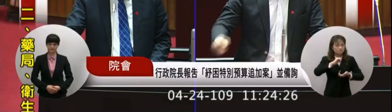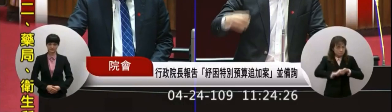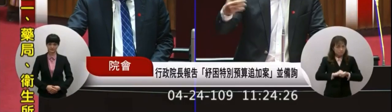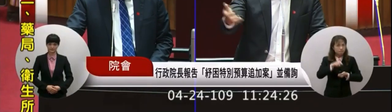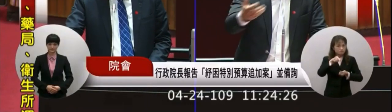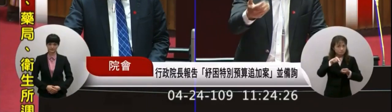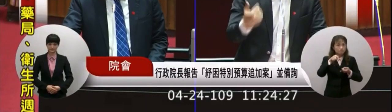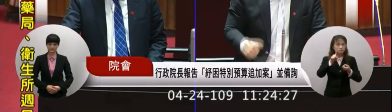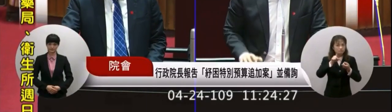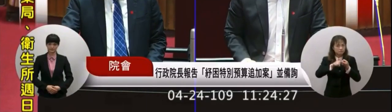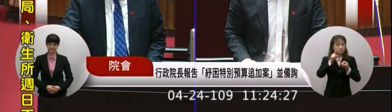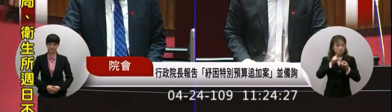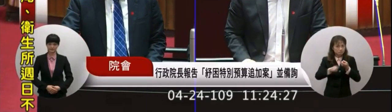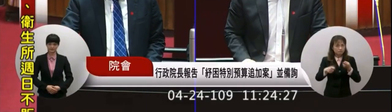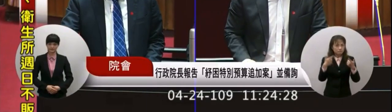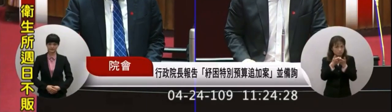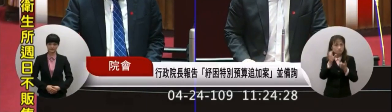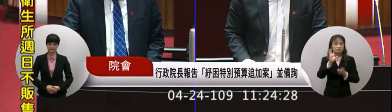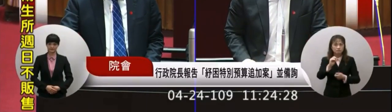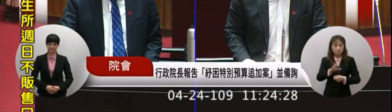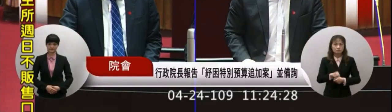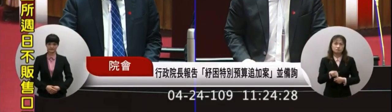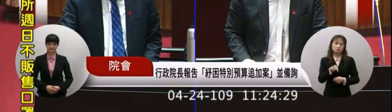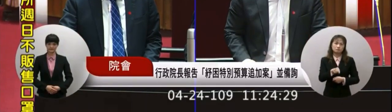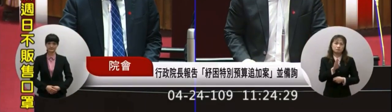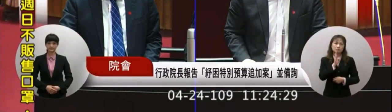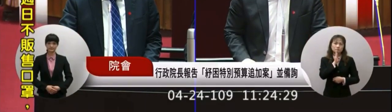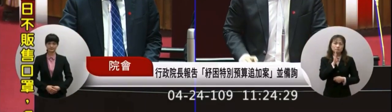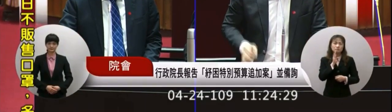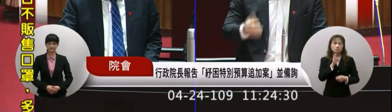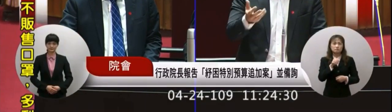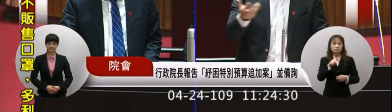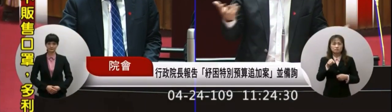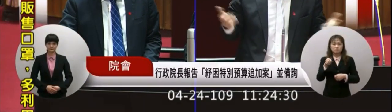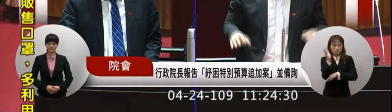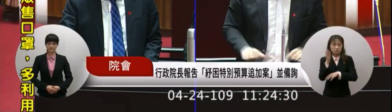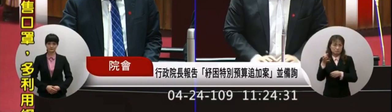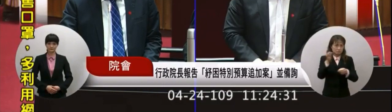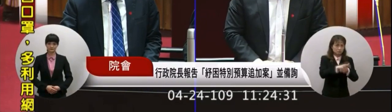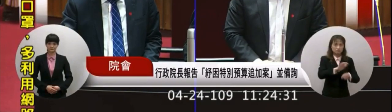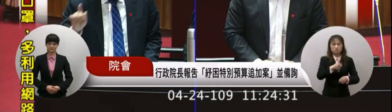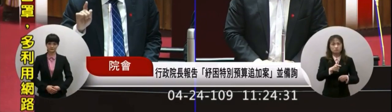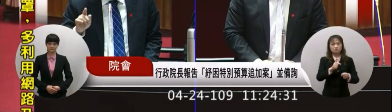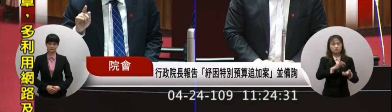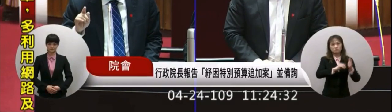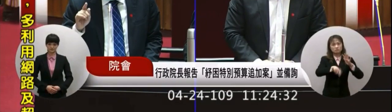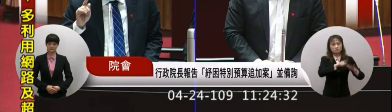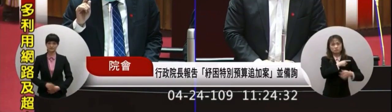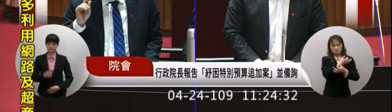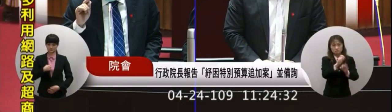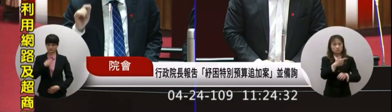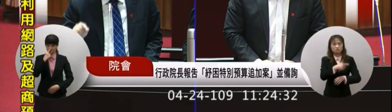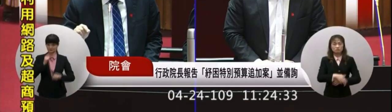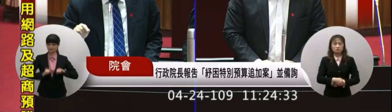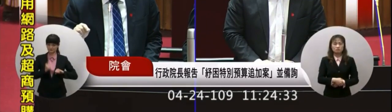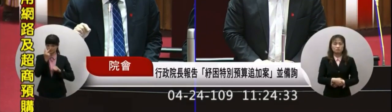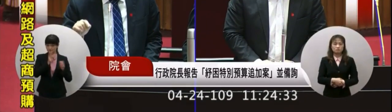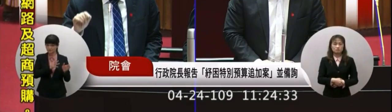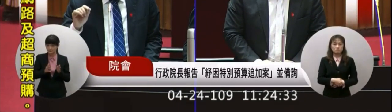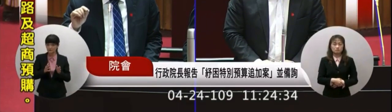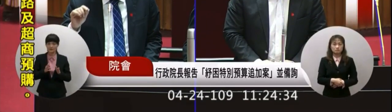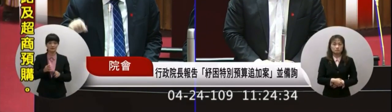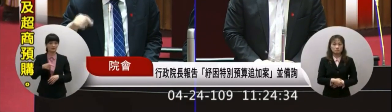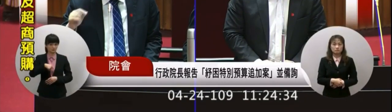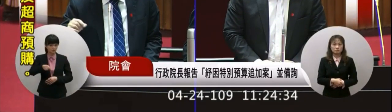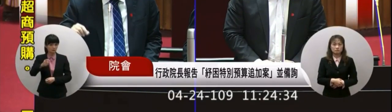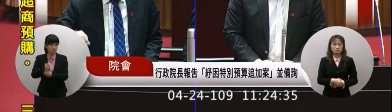啊，你即马爱了解啊，这广告是恁出的，啊，唔是病院家己发的。对啊，你该了解，我唔知爱了解啥。 自主健康管理是会当上班啦，